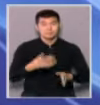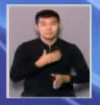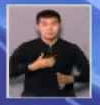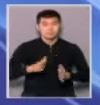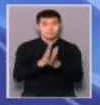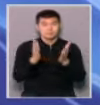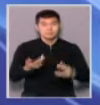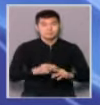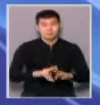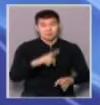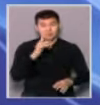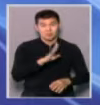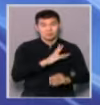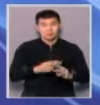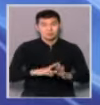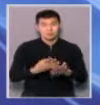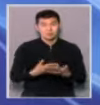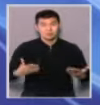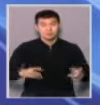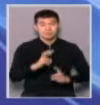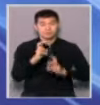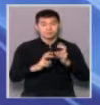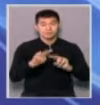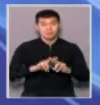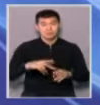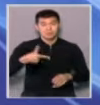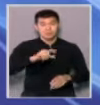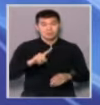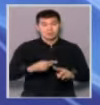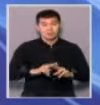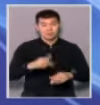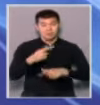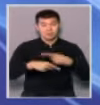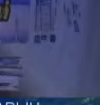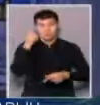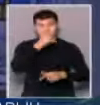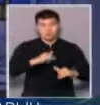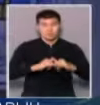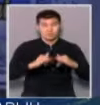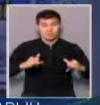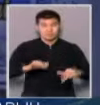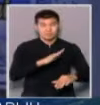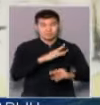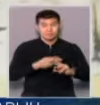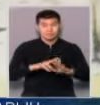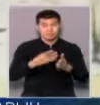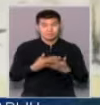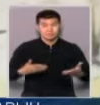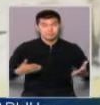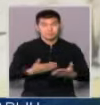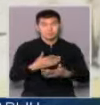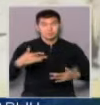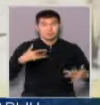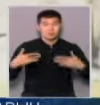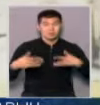зор екендігінде атап өтті. Өңірде өндірілетін мұнай-газда жыл санап артып келе жатырған тілге тиек етті. Сәні мен